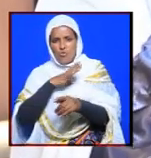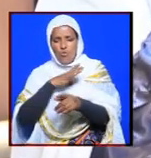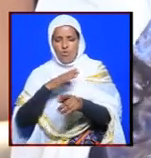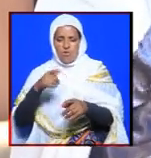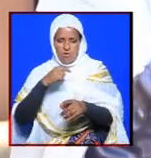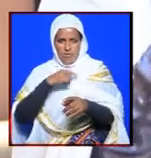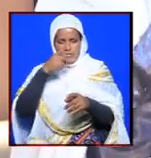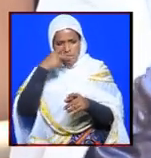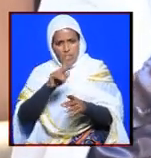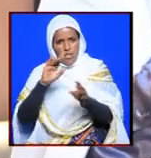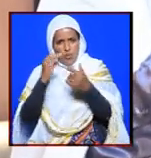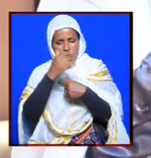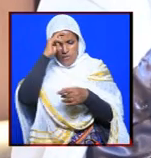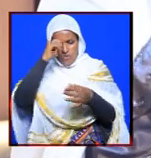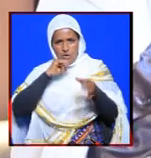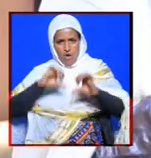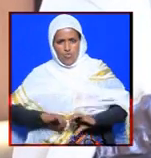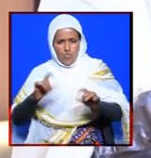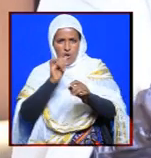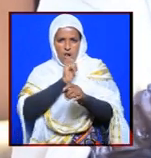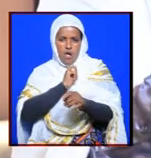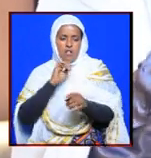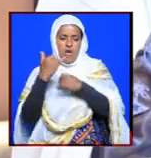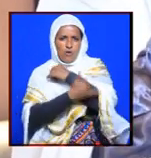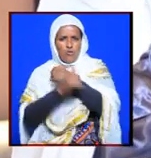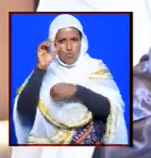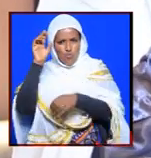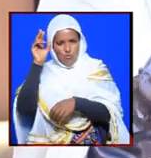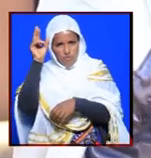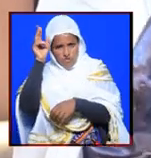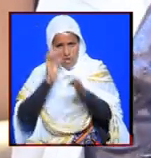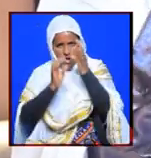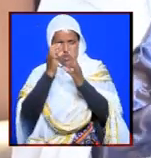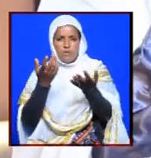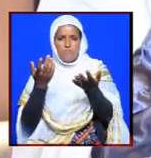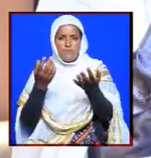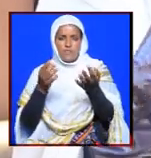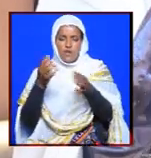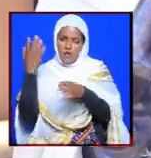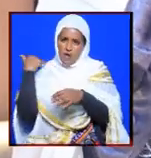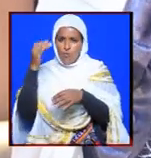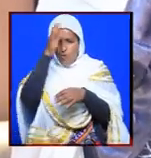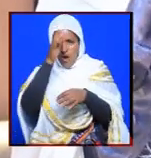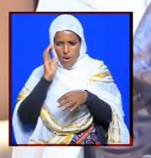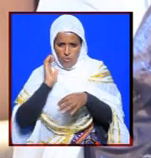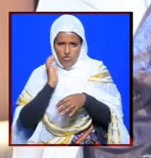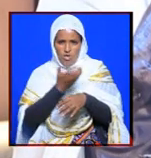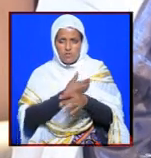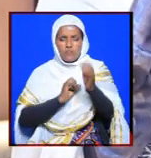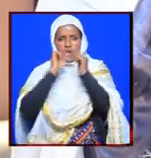ሰው ፕሮቴስታንት ከሆነ ለሀገሩ ባህል፣ ለራሱ ማንነት፣ ለሀገሩ ታሪክ፣ ለቀደሙ